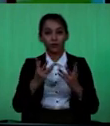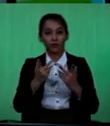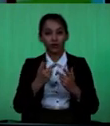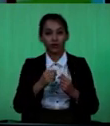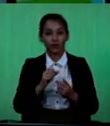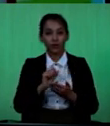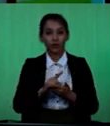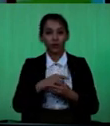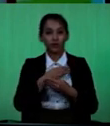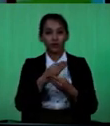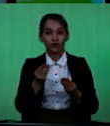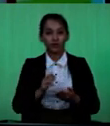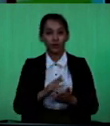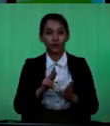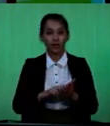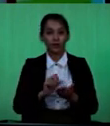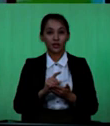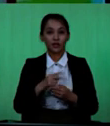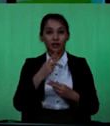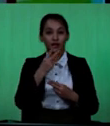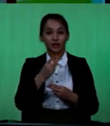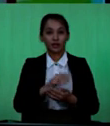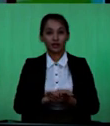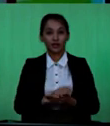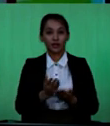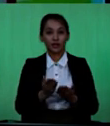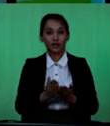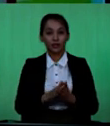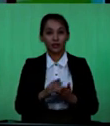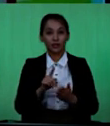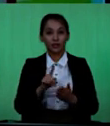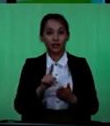deyilgan 8-masalaga diqqatimizni qaratsak. Darsligimizning